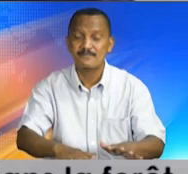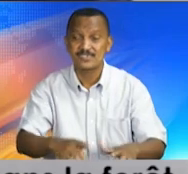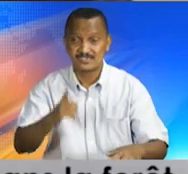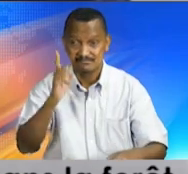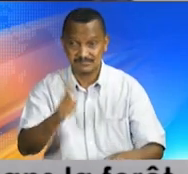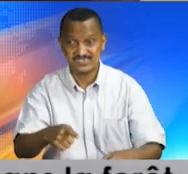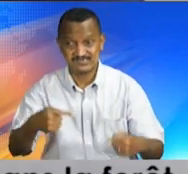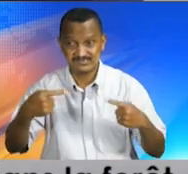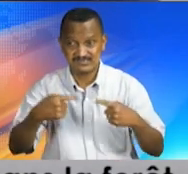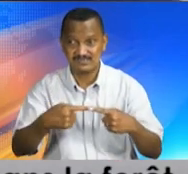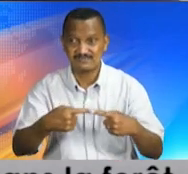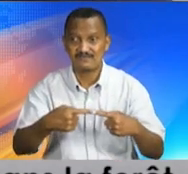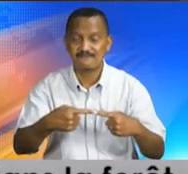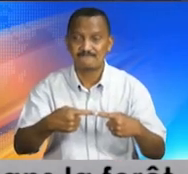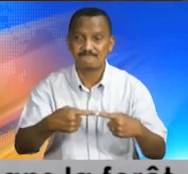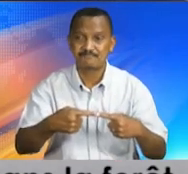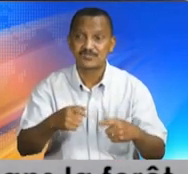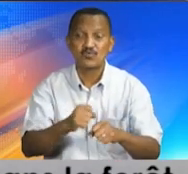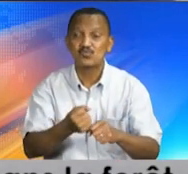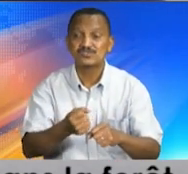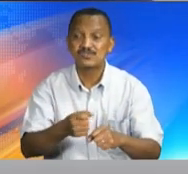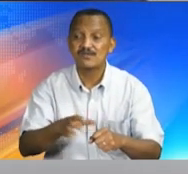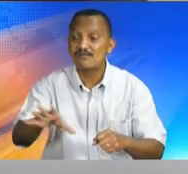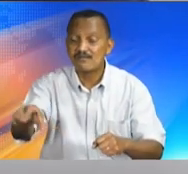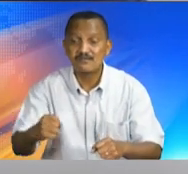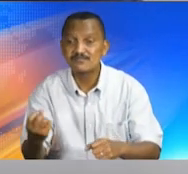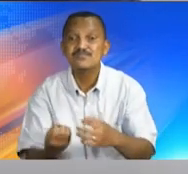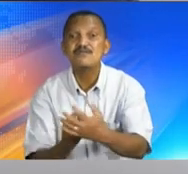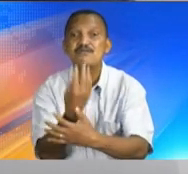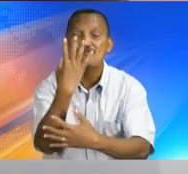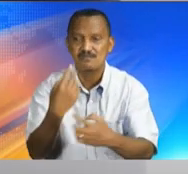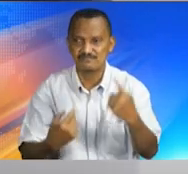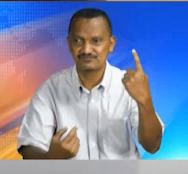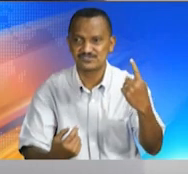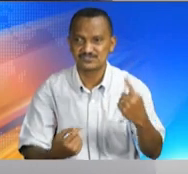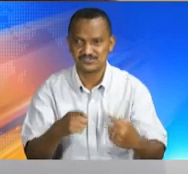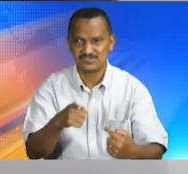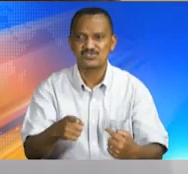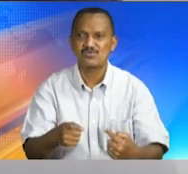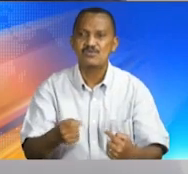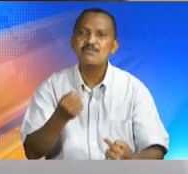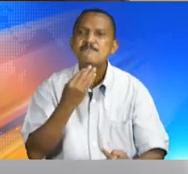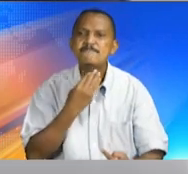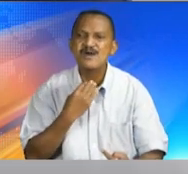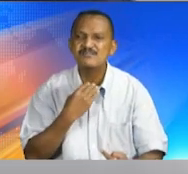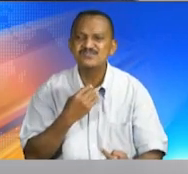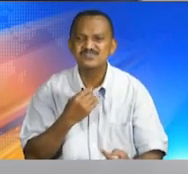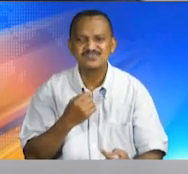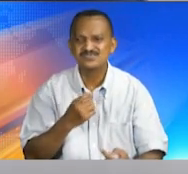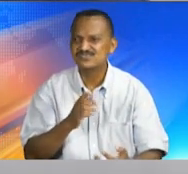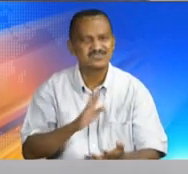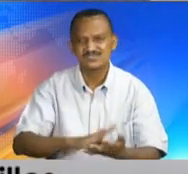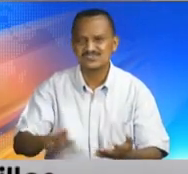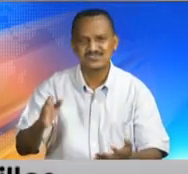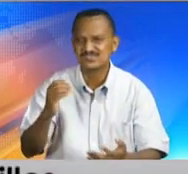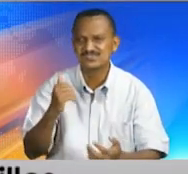fa Tantely le hitanareo ilay alairaina fotsiny anaty ala ny famoahana an'ilay mamy tsy manaraka ny fenitra ara-pahasalamana